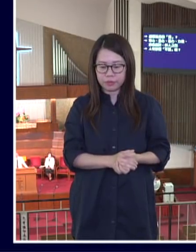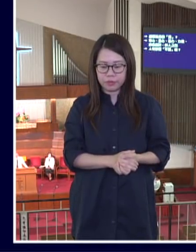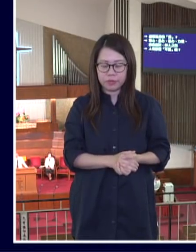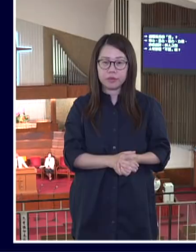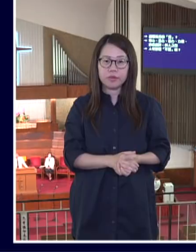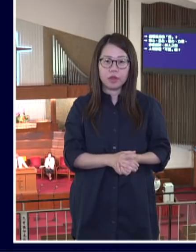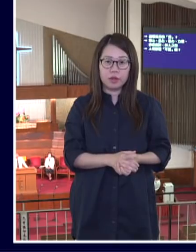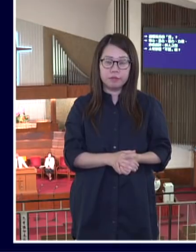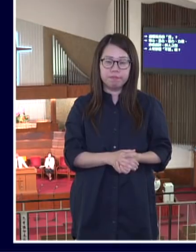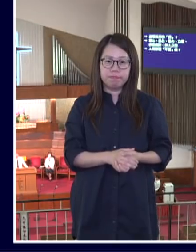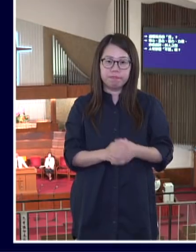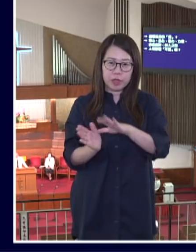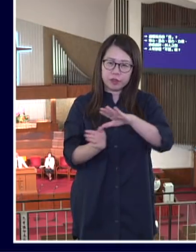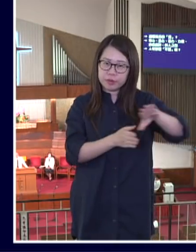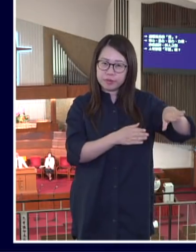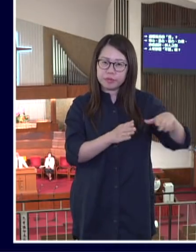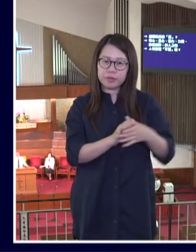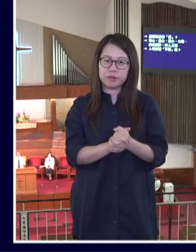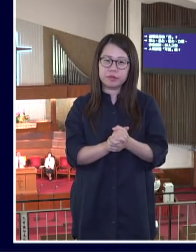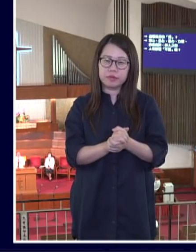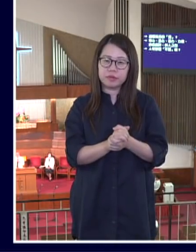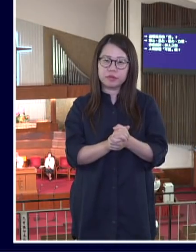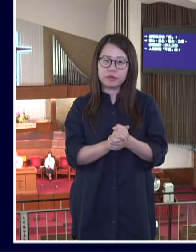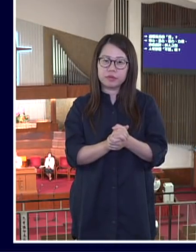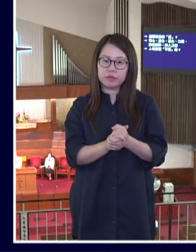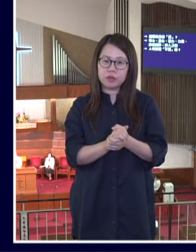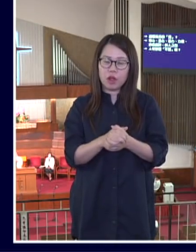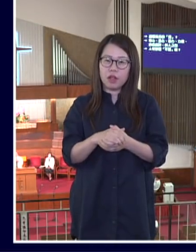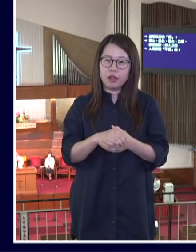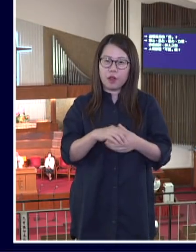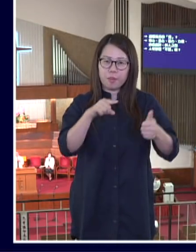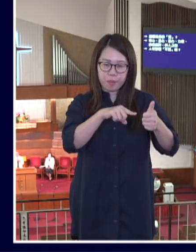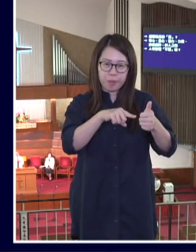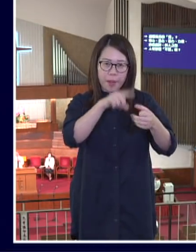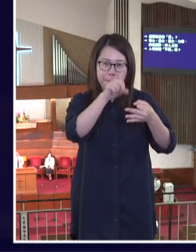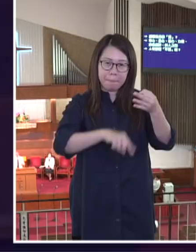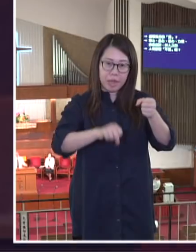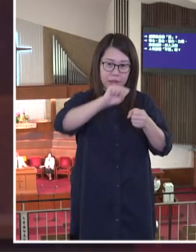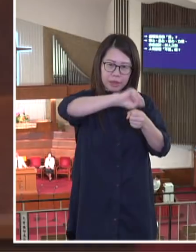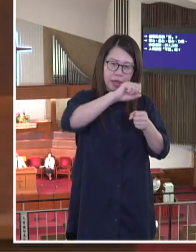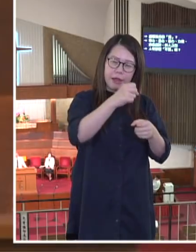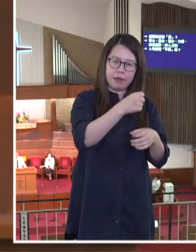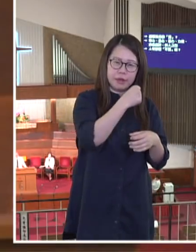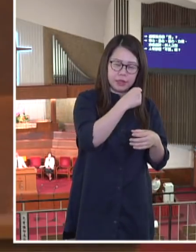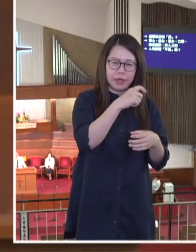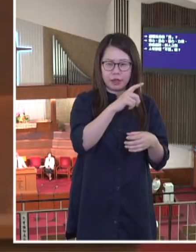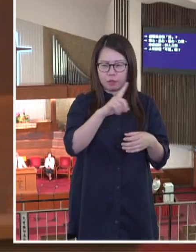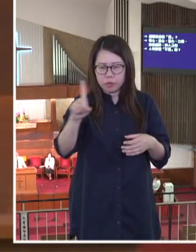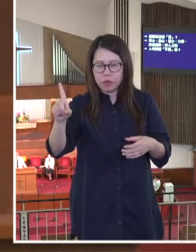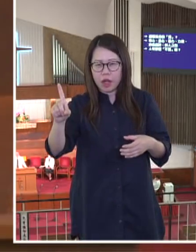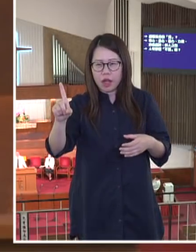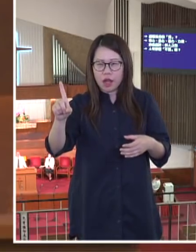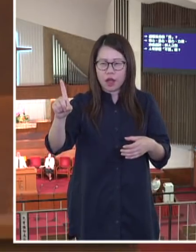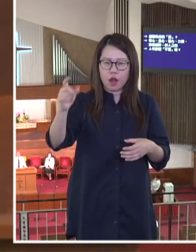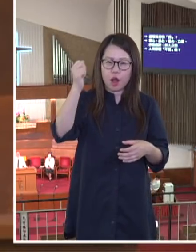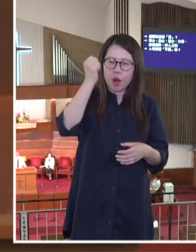能他未必可以经历到那种满，反而可能是更多的不满。我不